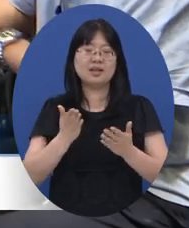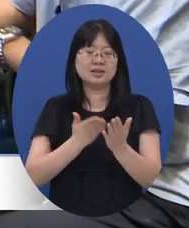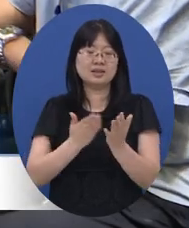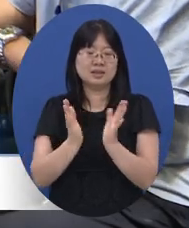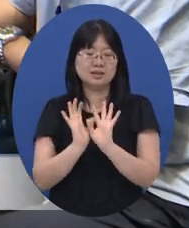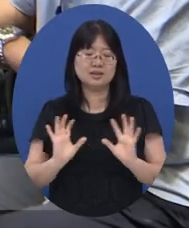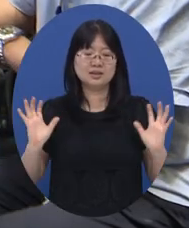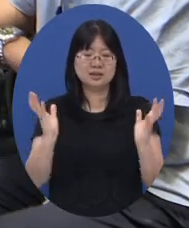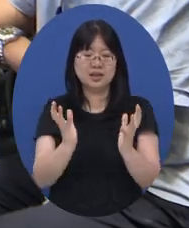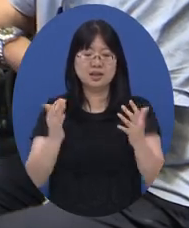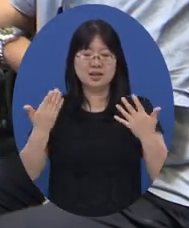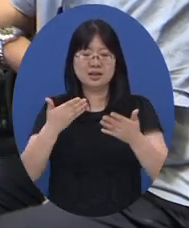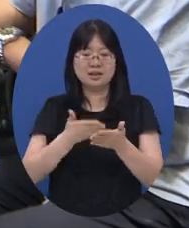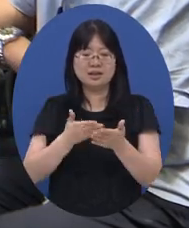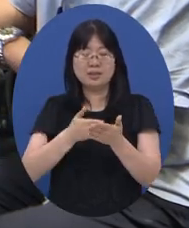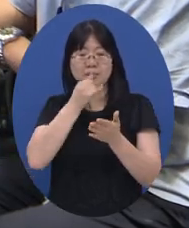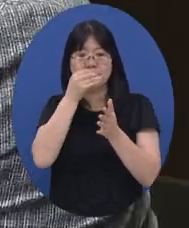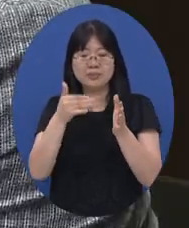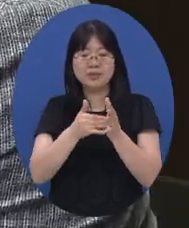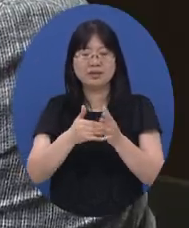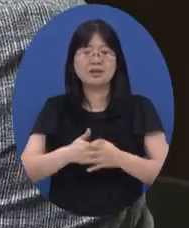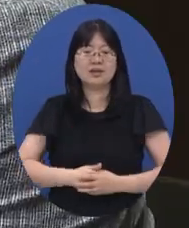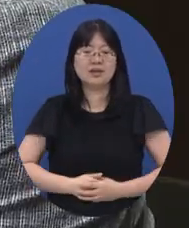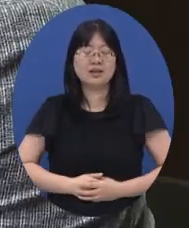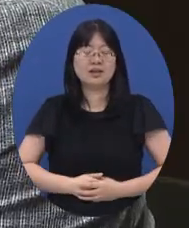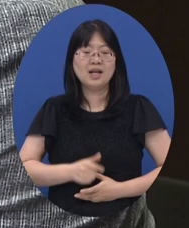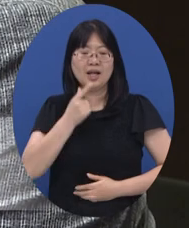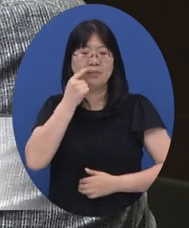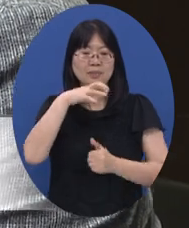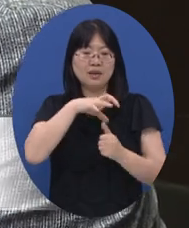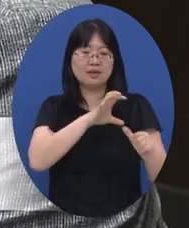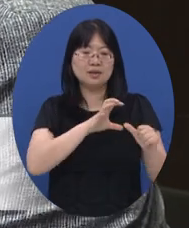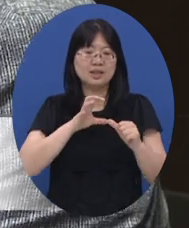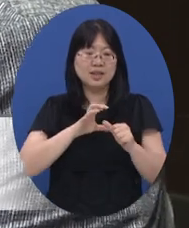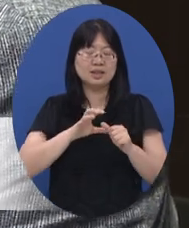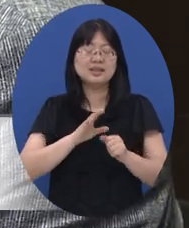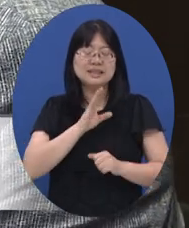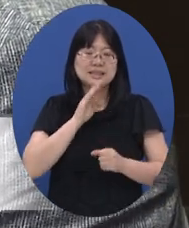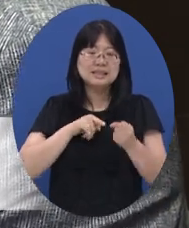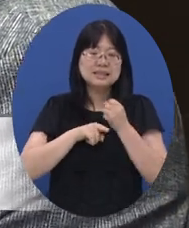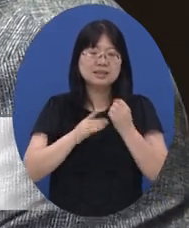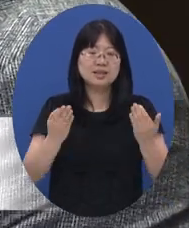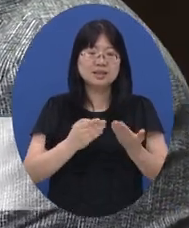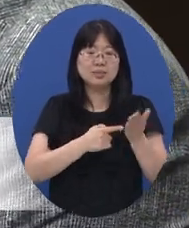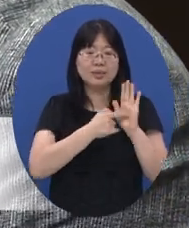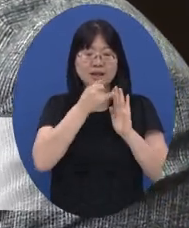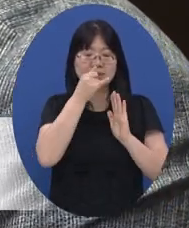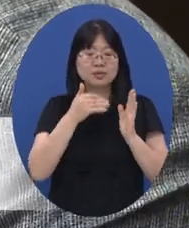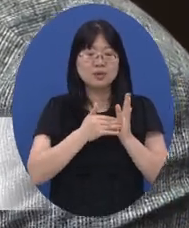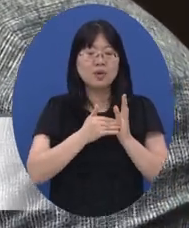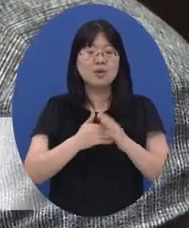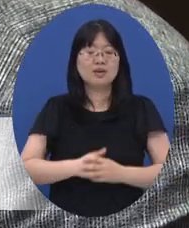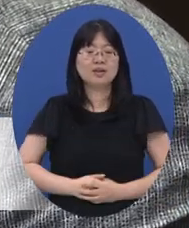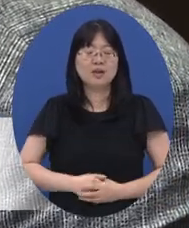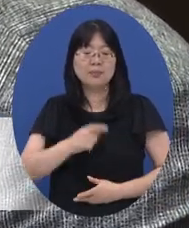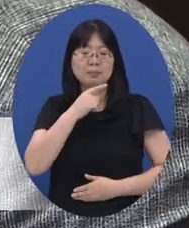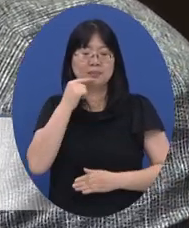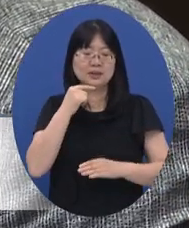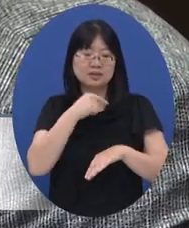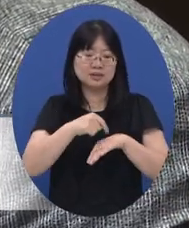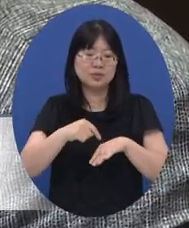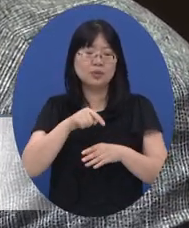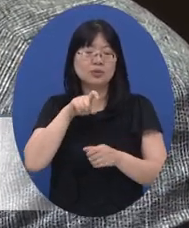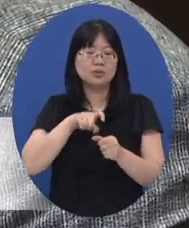진행했습니다 이 부지사는 일제 강제동원 진상규명 및 성노예 피해 방안도 논의 등 민족적 문제